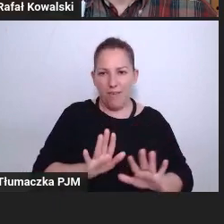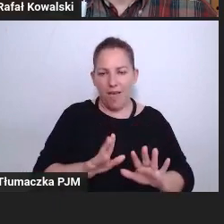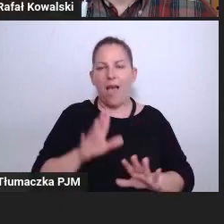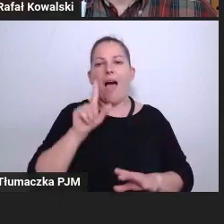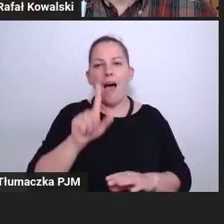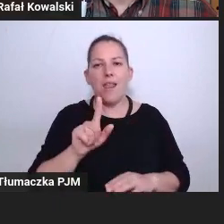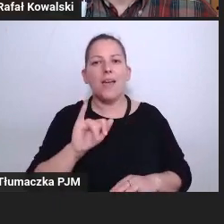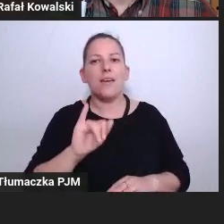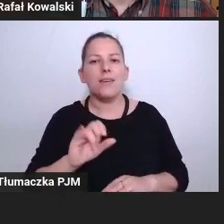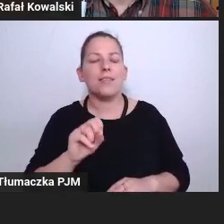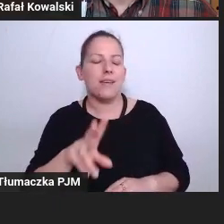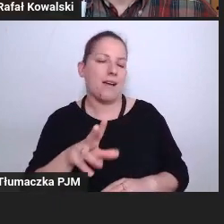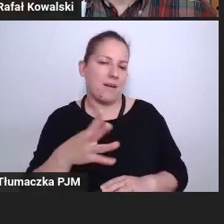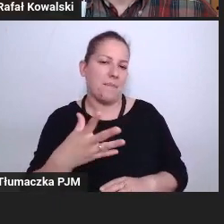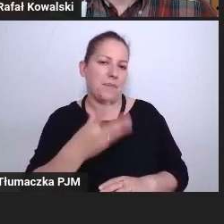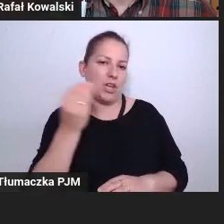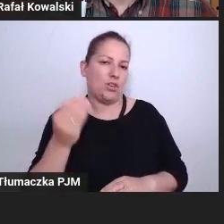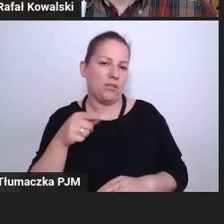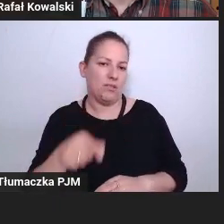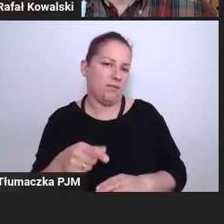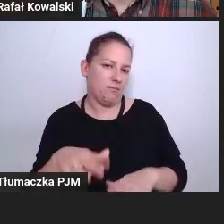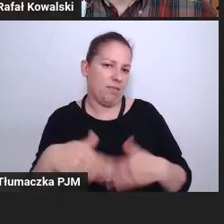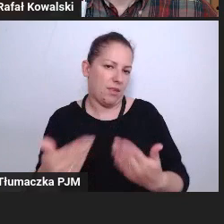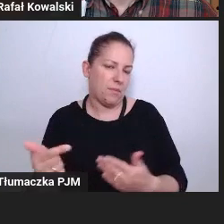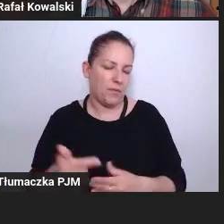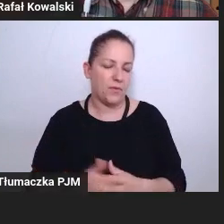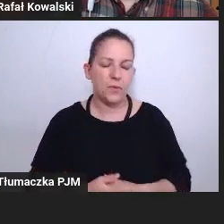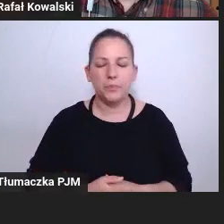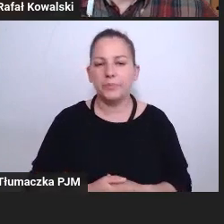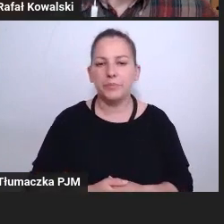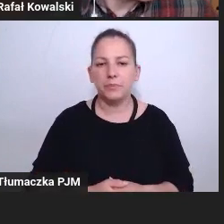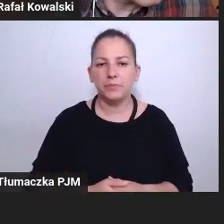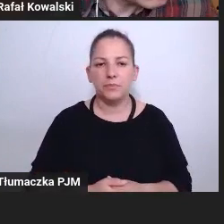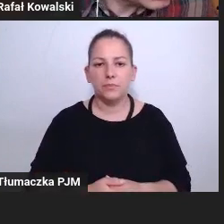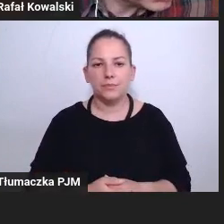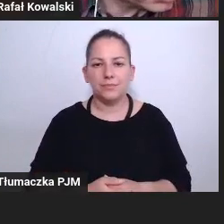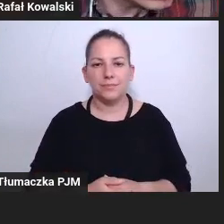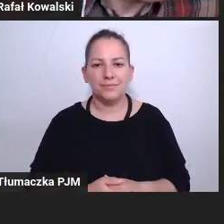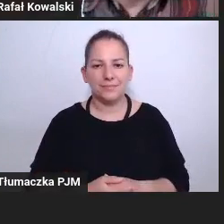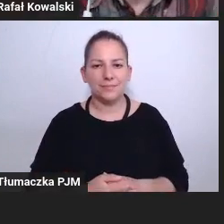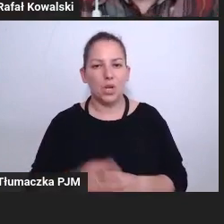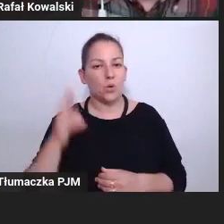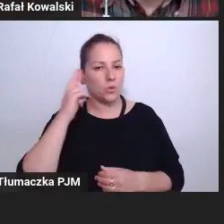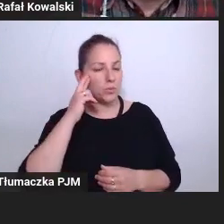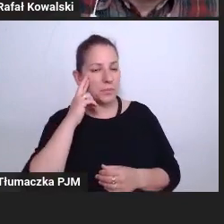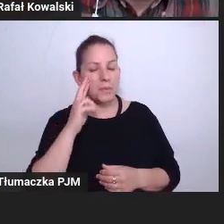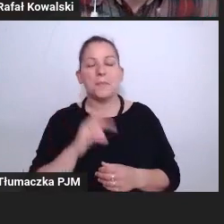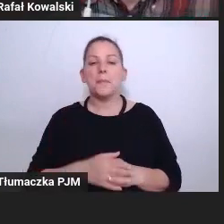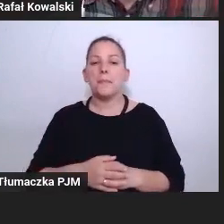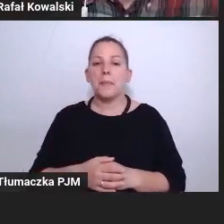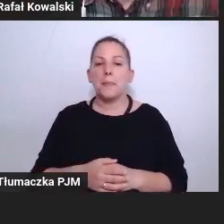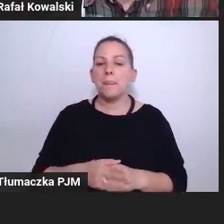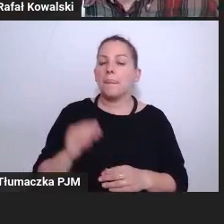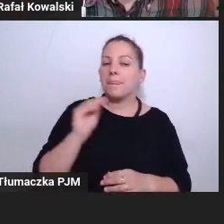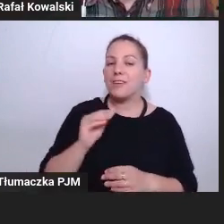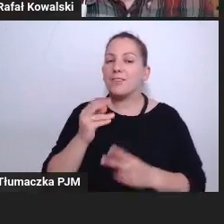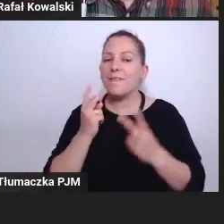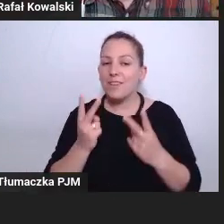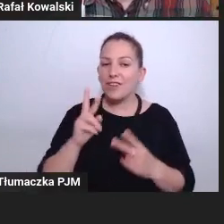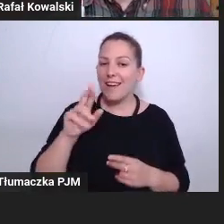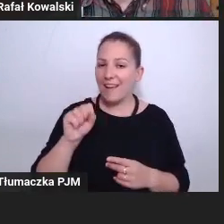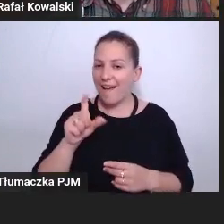w tym roku pracownikowi przysługuje. Rozumiem. Co mamy 5 dni. Istotne jeszcze,